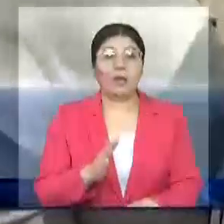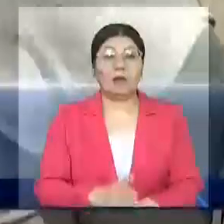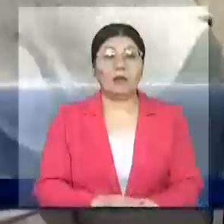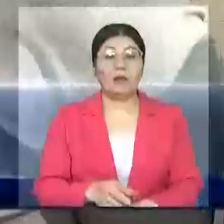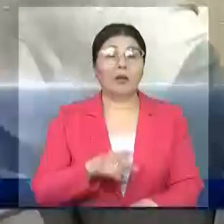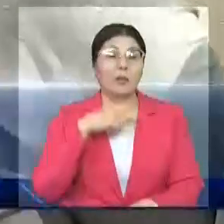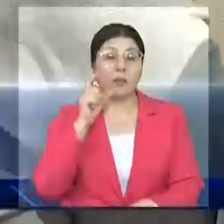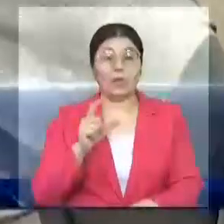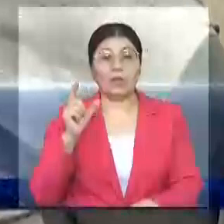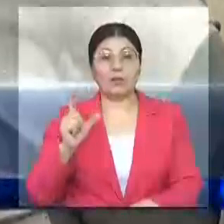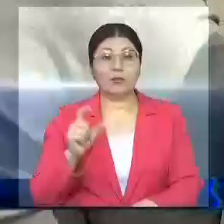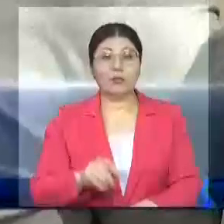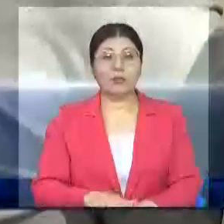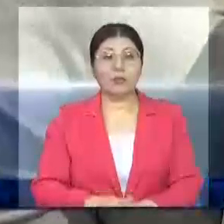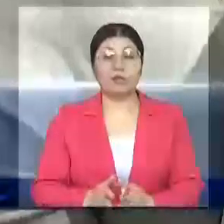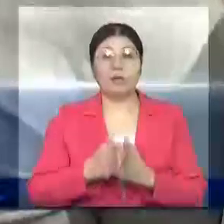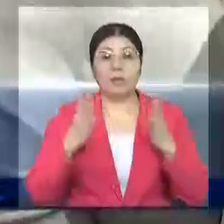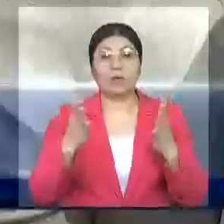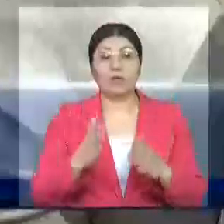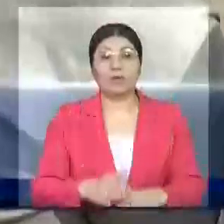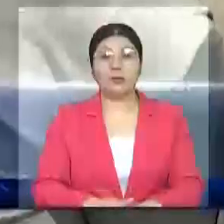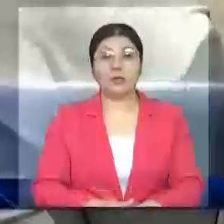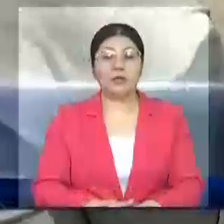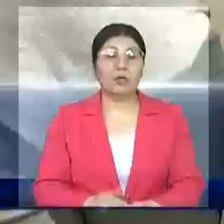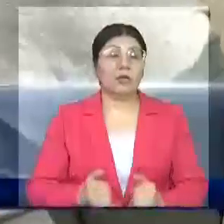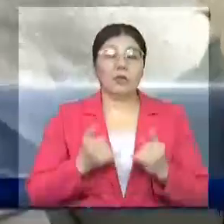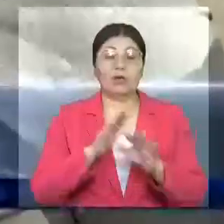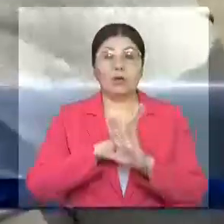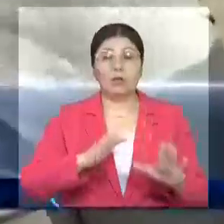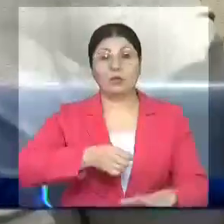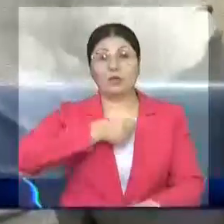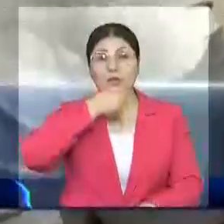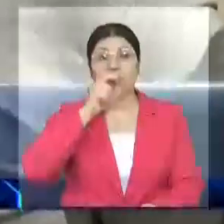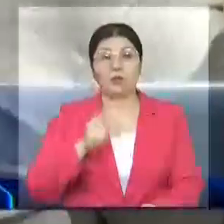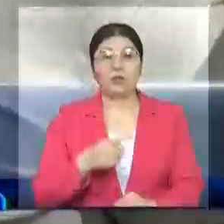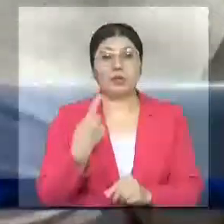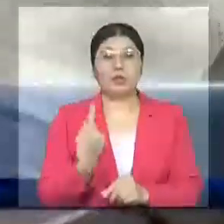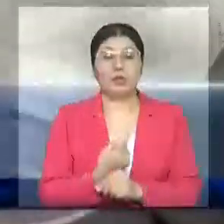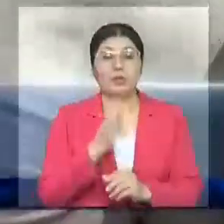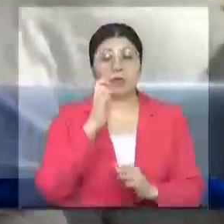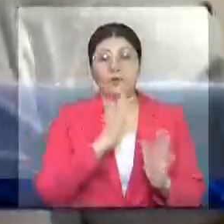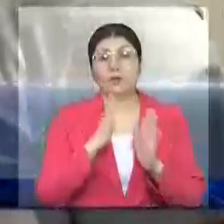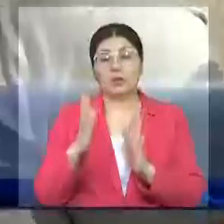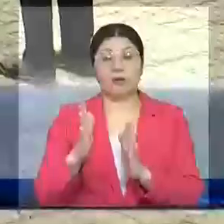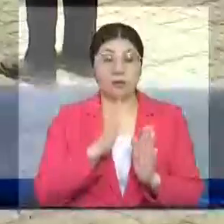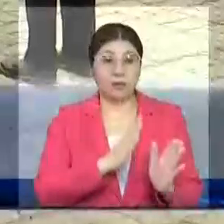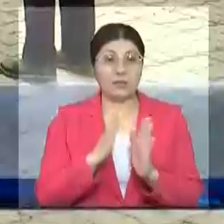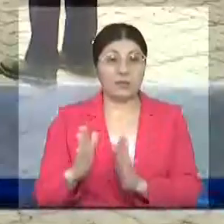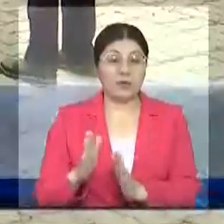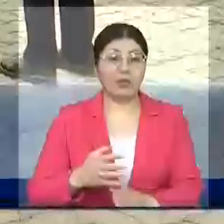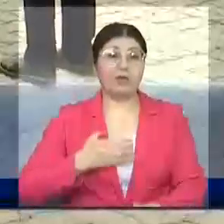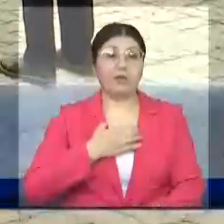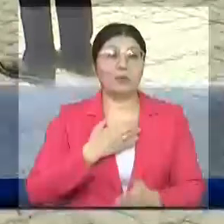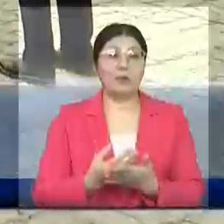молодежи они большинство никак раньше не уважают старших а в первую очередь дисциплина - это важная вещь отметим